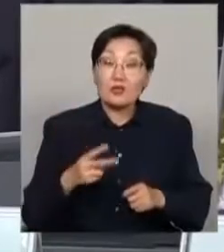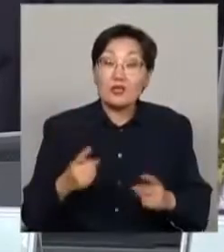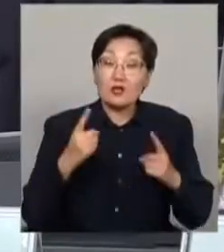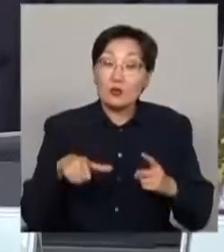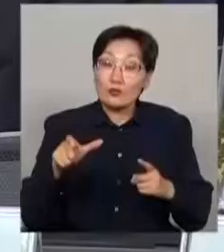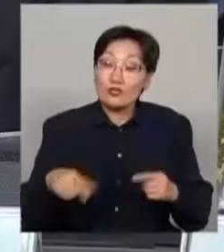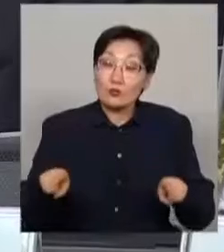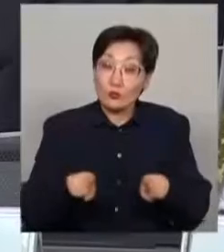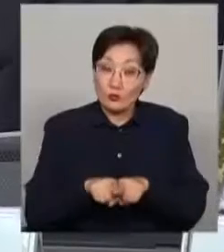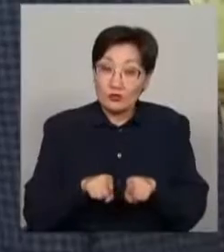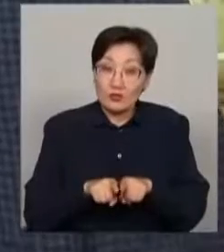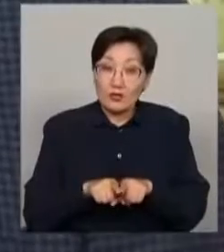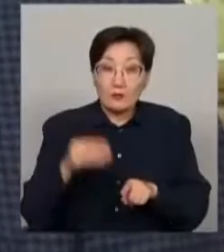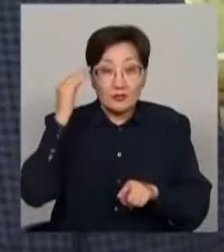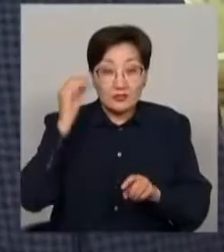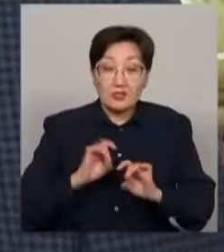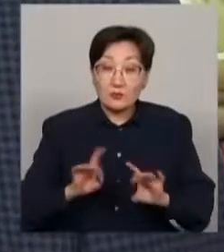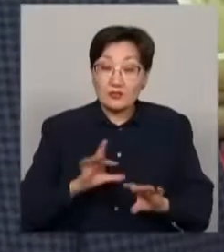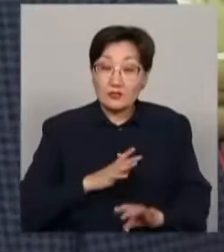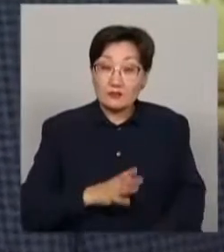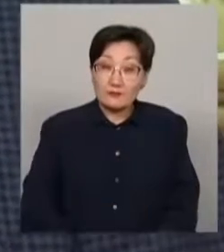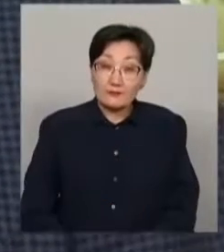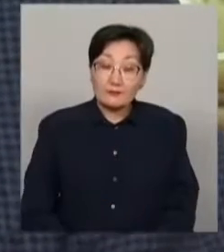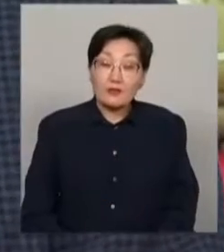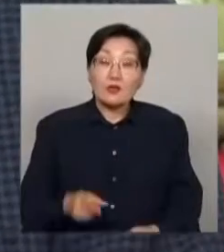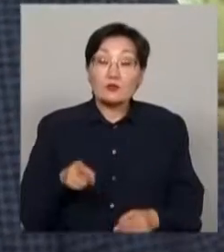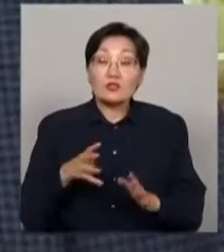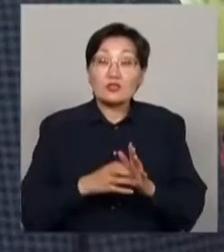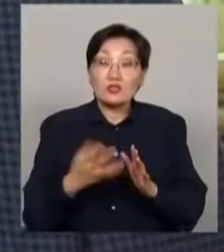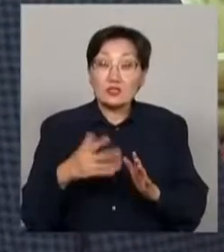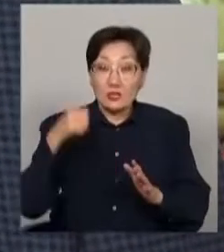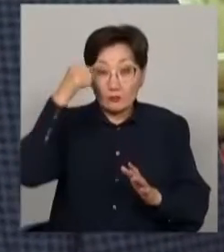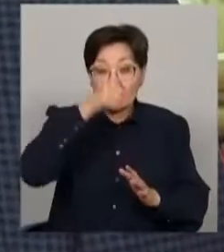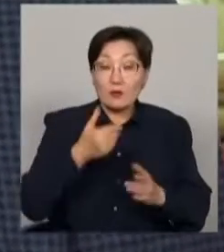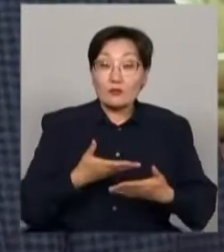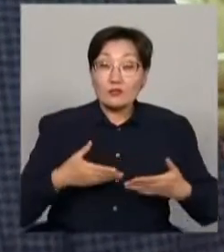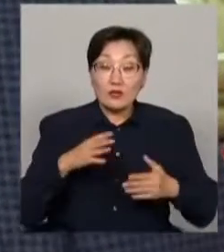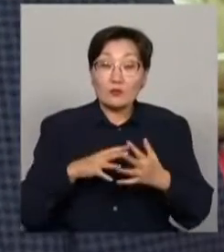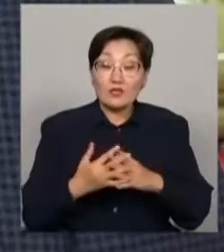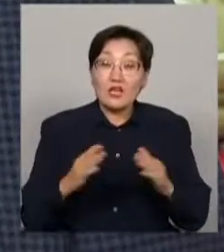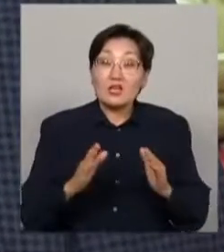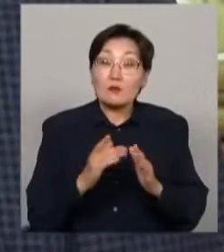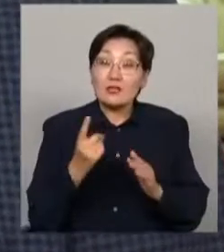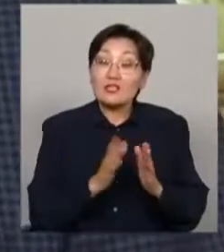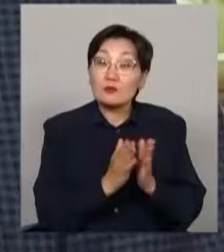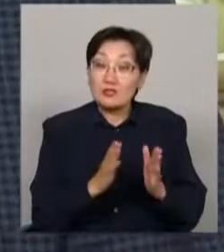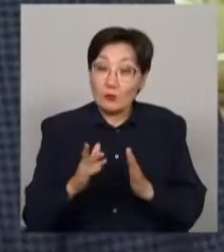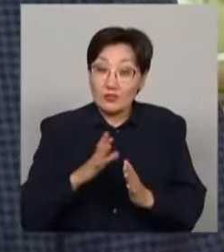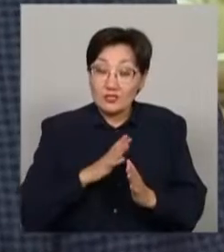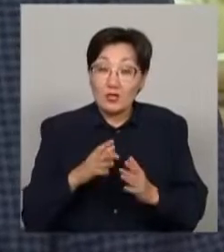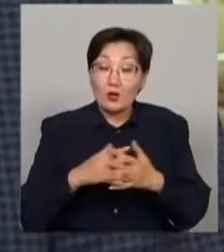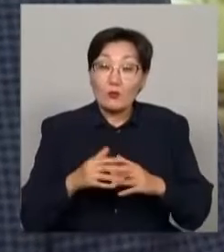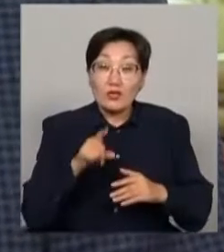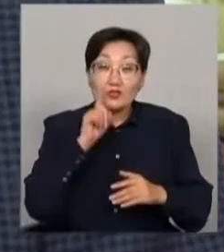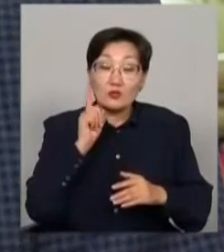тұлғаға осылай деп баға берді. У нас была одна библиотека. 1950 жылдары біздің ауылда шағын кітапхана болды. Сол кезде ауыл